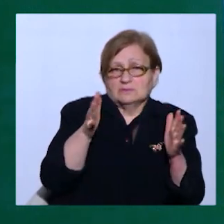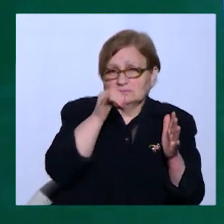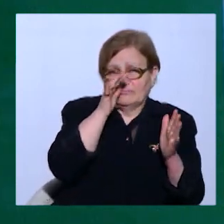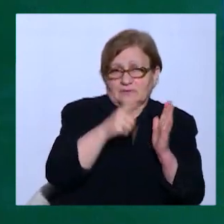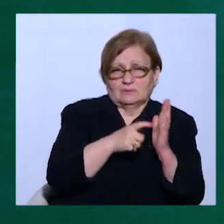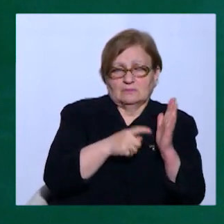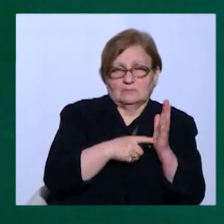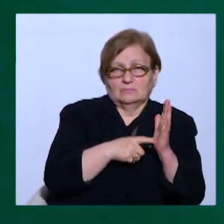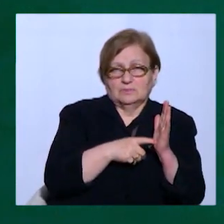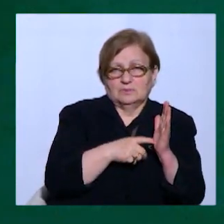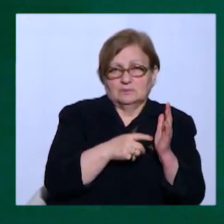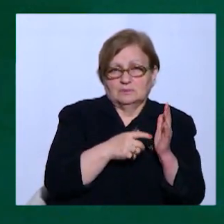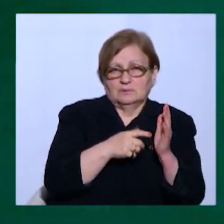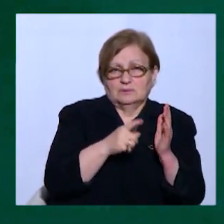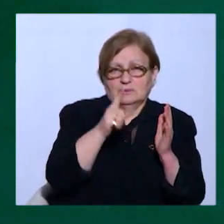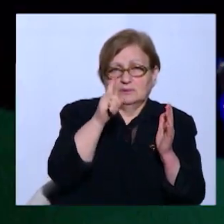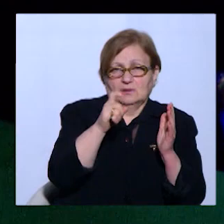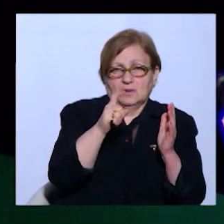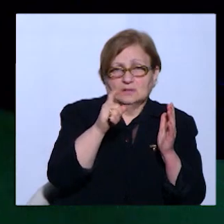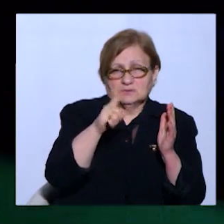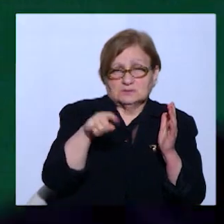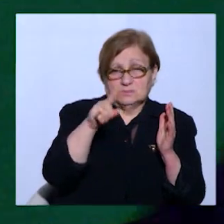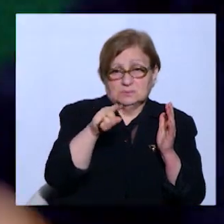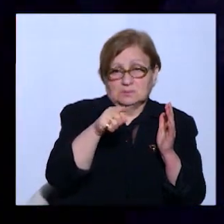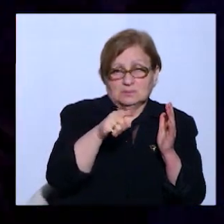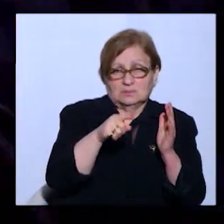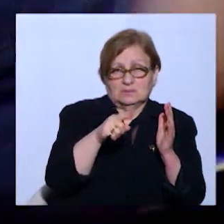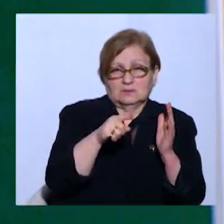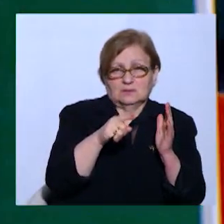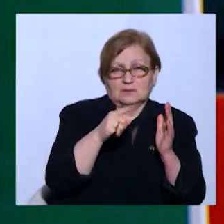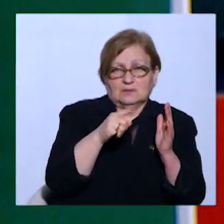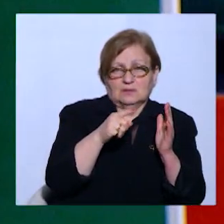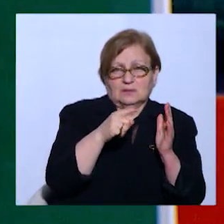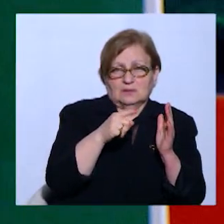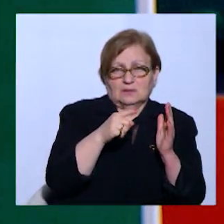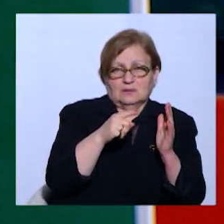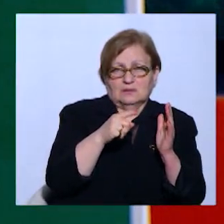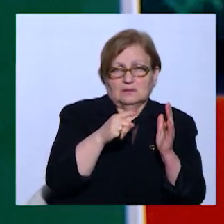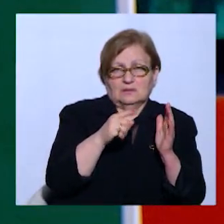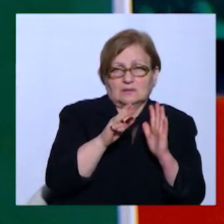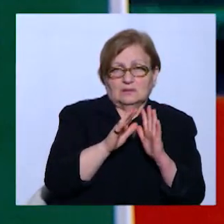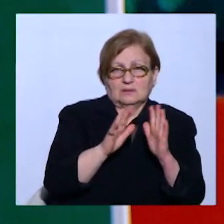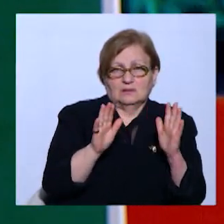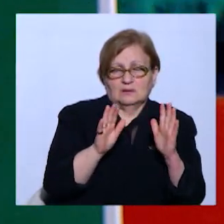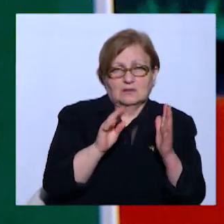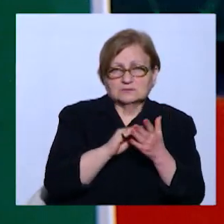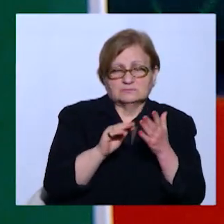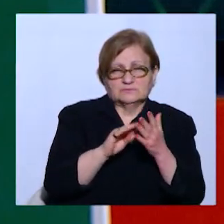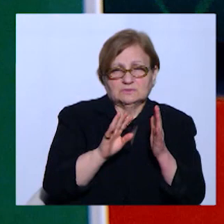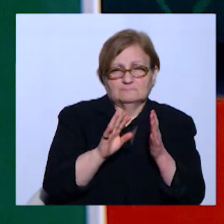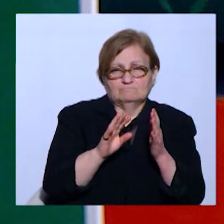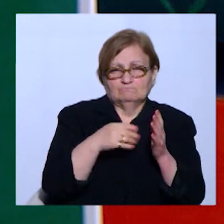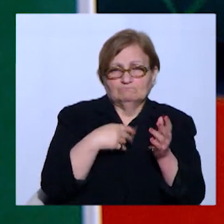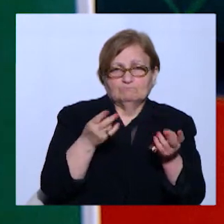ძალიან ბუნებრივად. მაგალითად 100-ის გამყოფებს რო ჩამოვწერ მე, იქნება 100-ის გამყოფი 1-ზე რაღაც იცხო, ამ წუთას მაგას არ ავწერ.